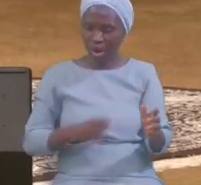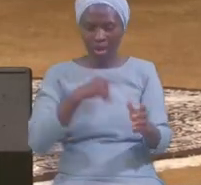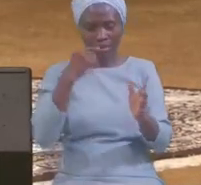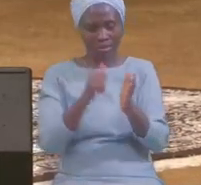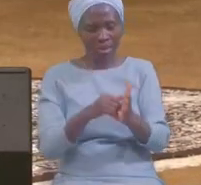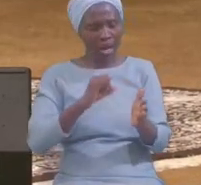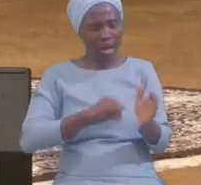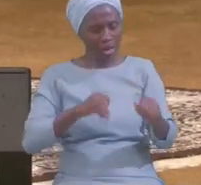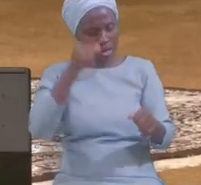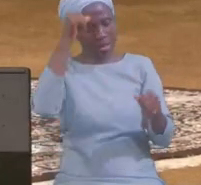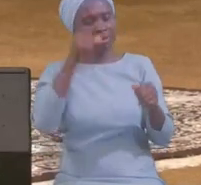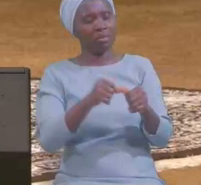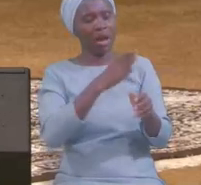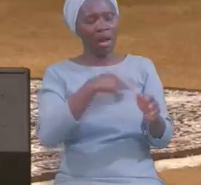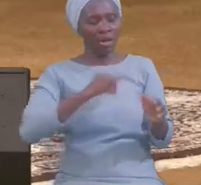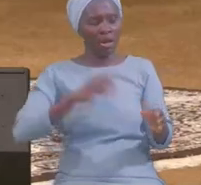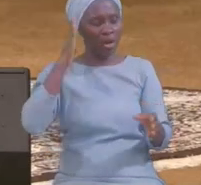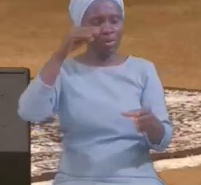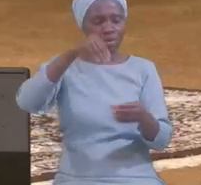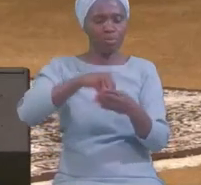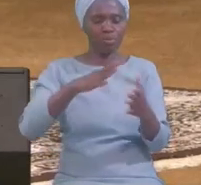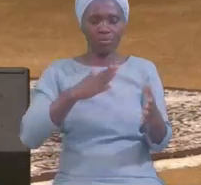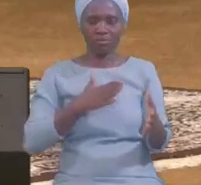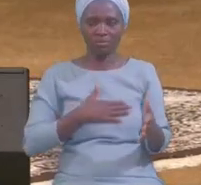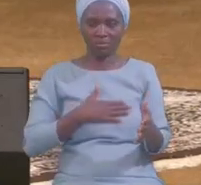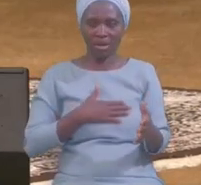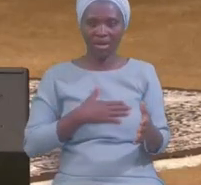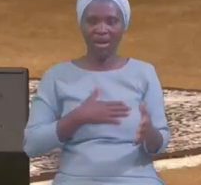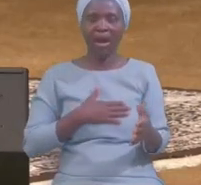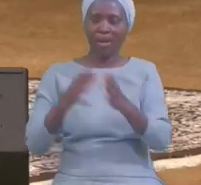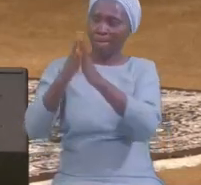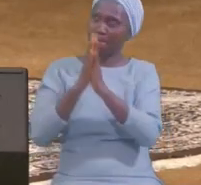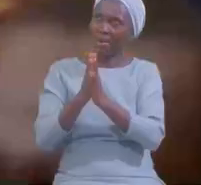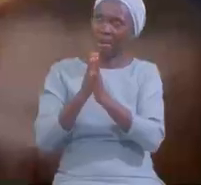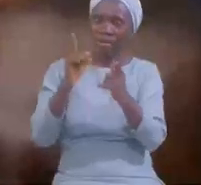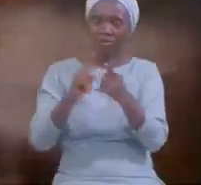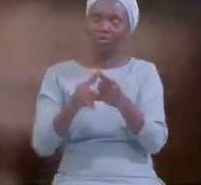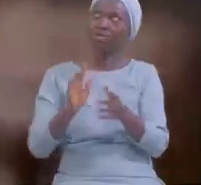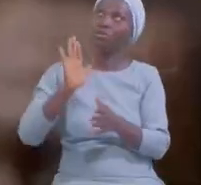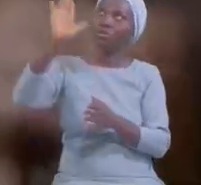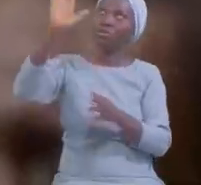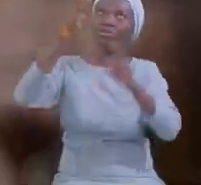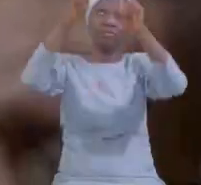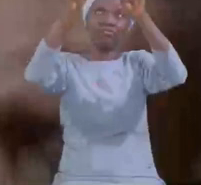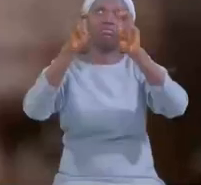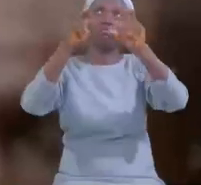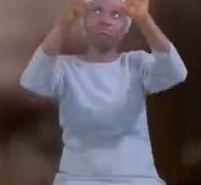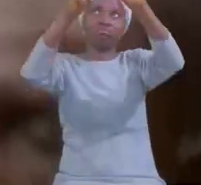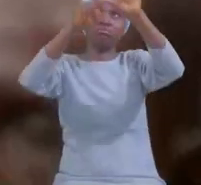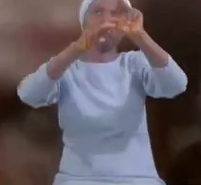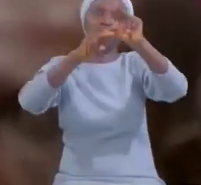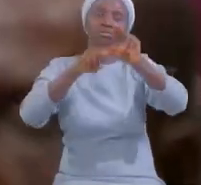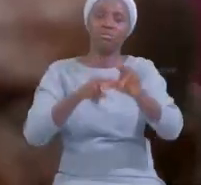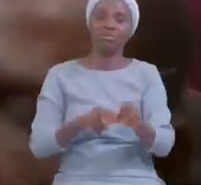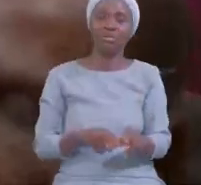me rappelle et je vais envoyer mes prières vers son trône. Il est sorti du